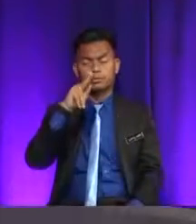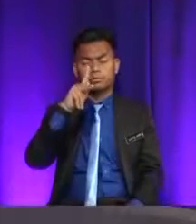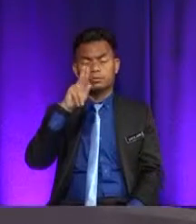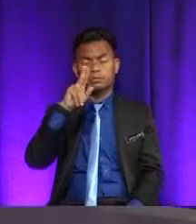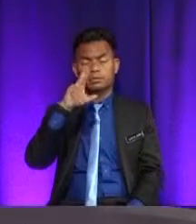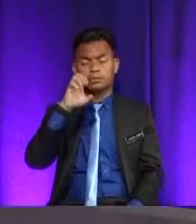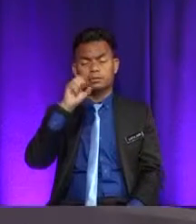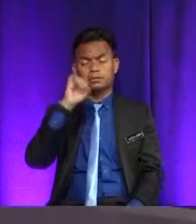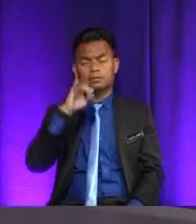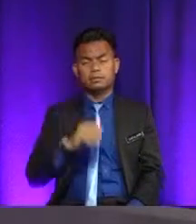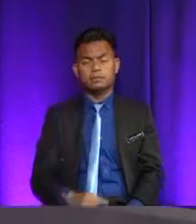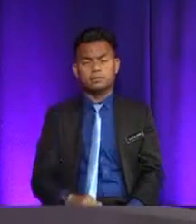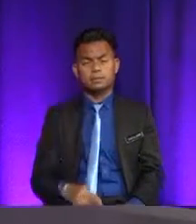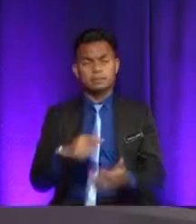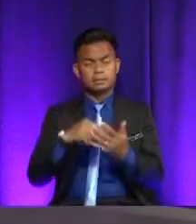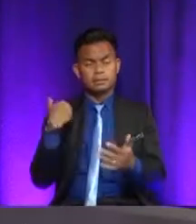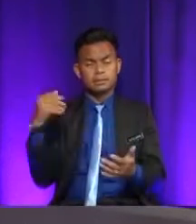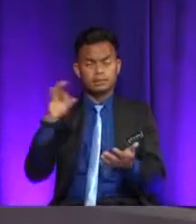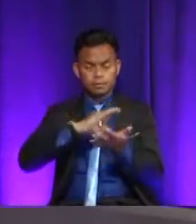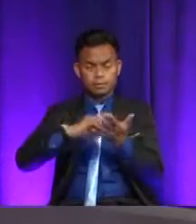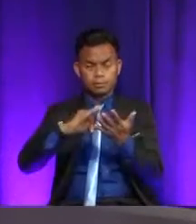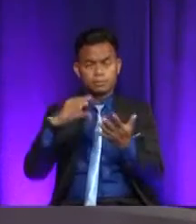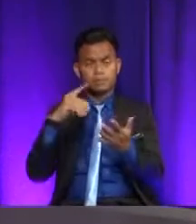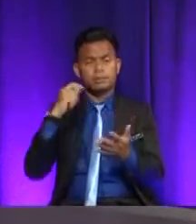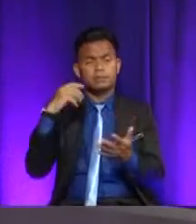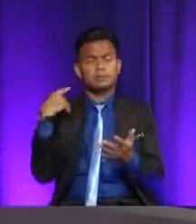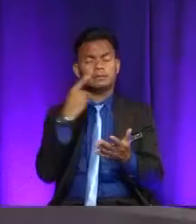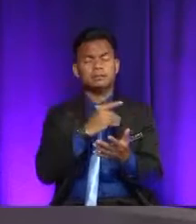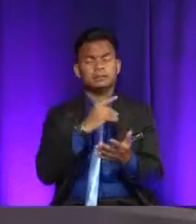ini formulir tadi kita ada